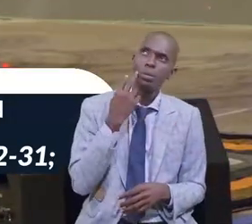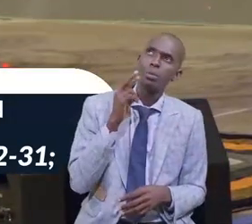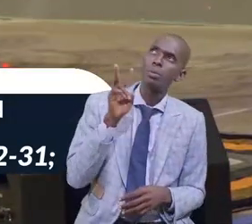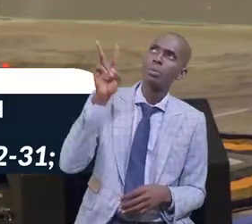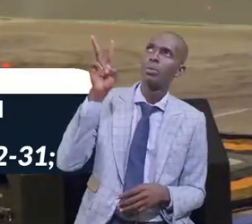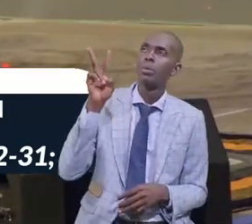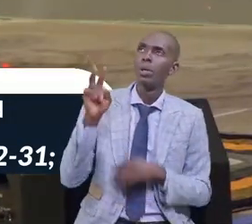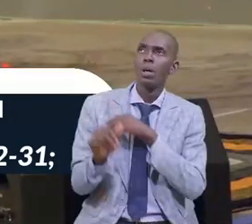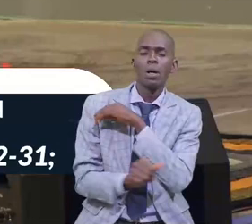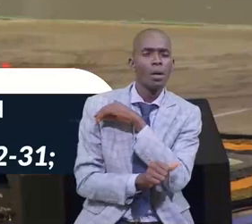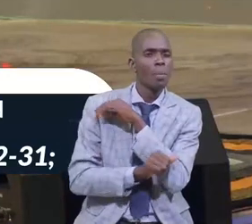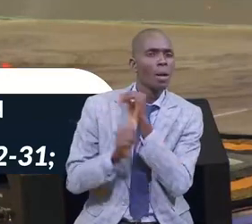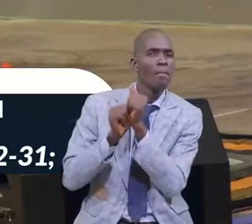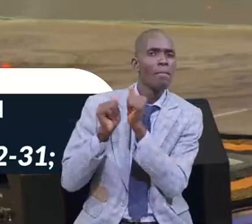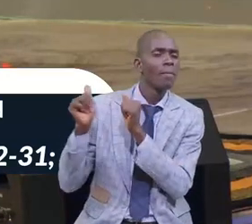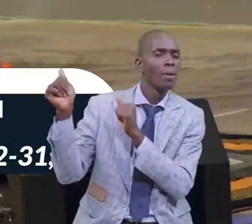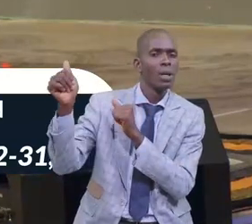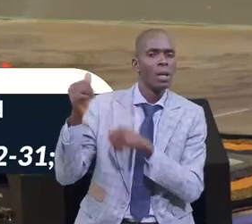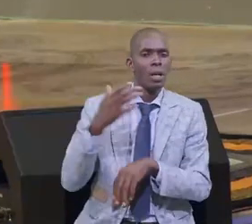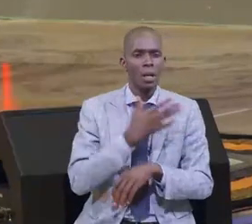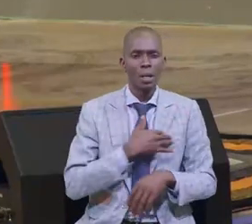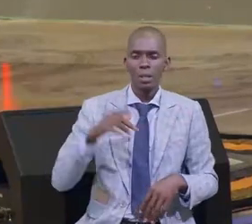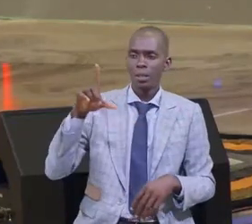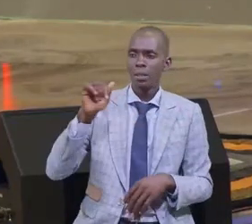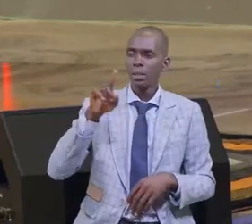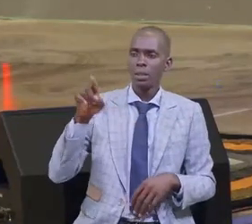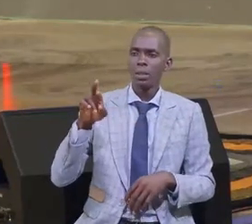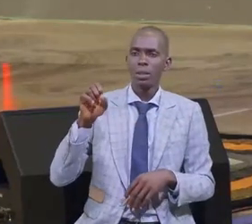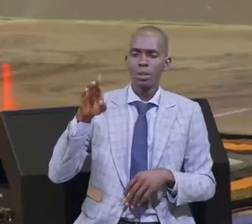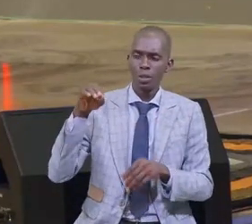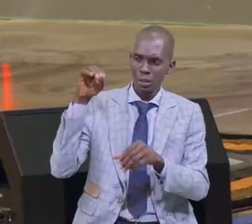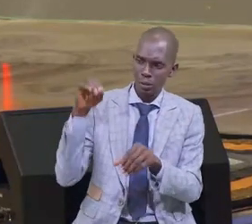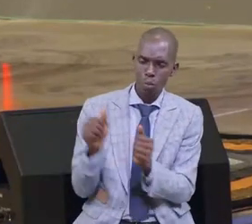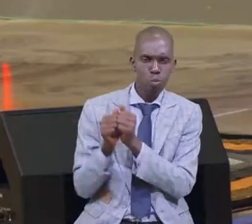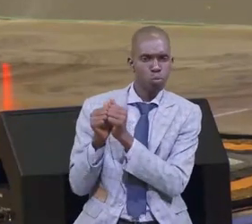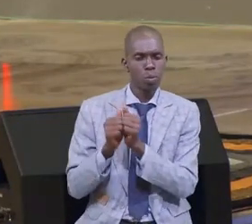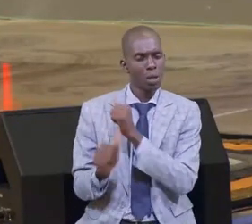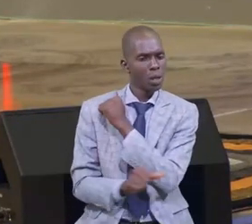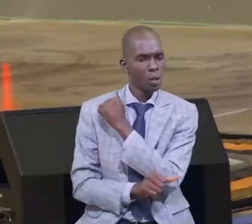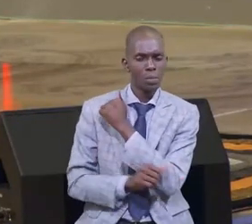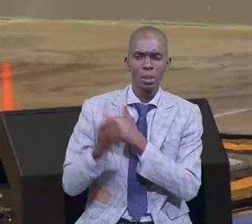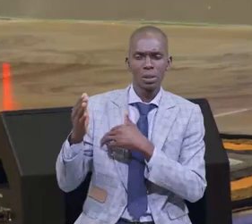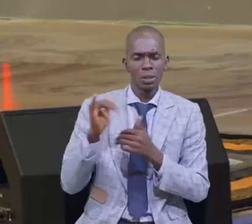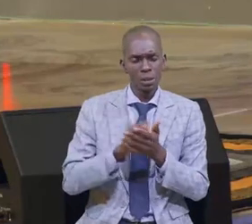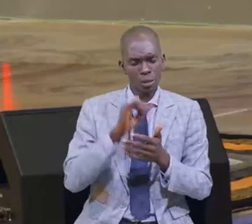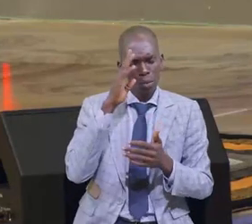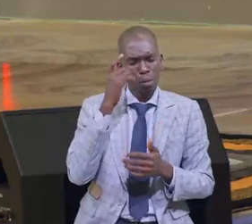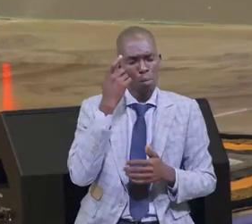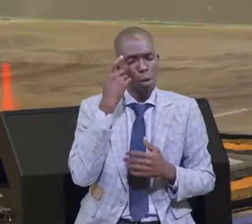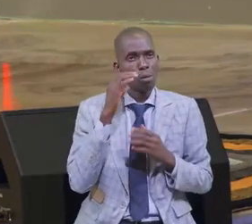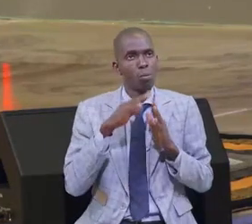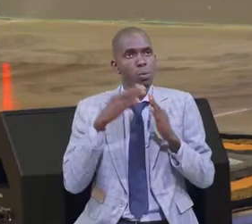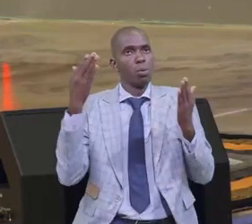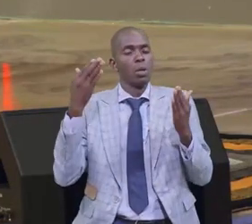qu'il était en proie au tourment, il vit de loin Abraham et Lazare dans son sein. Il était